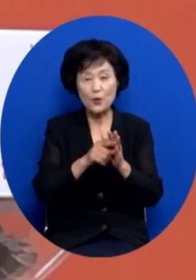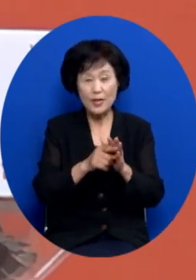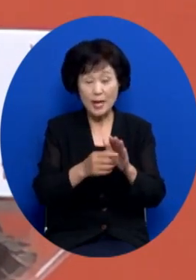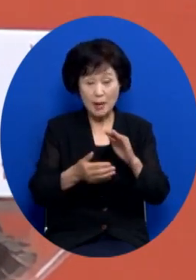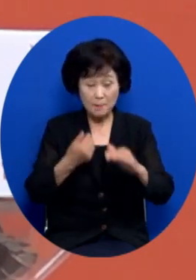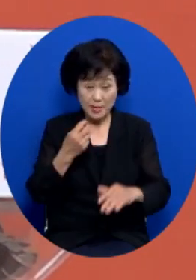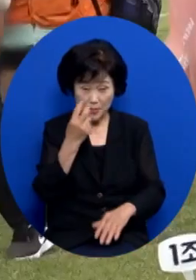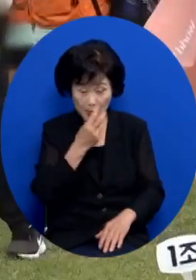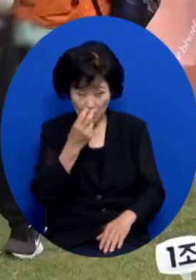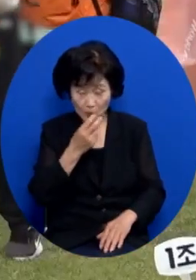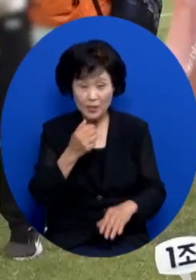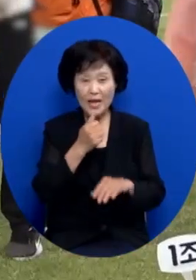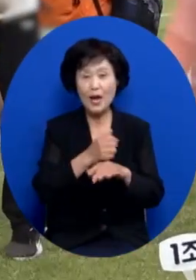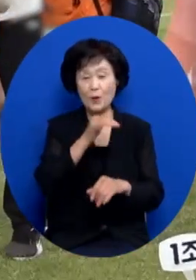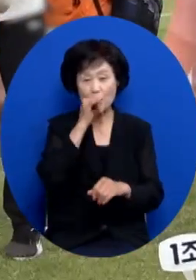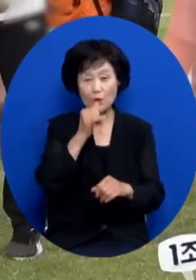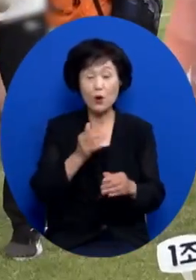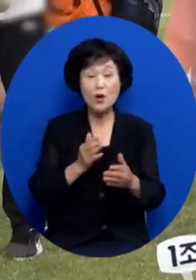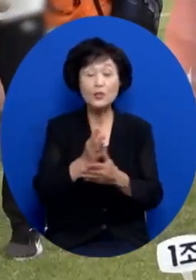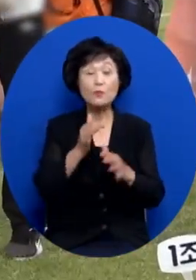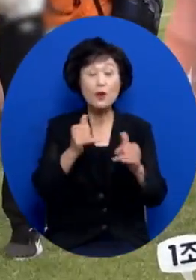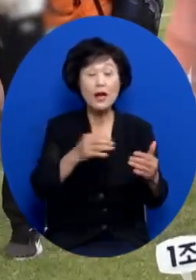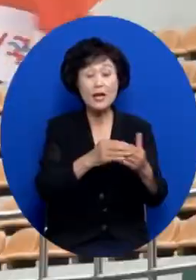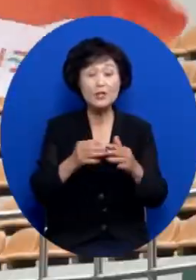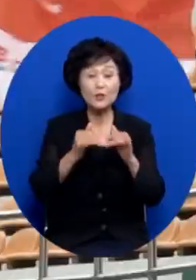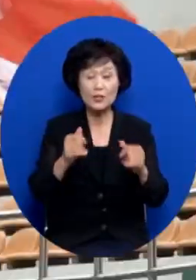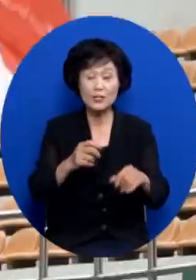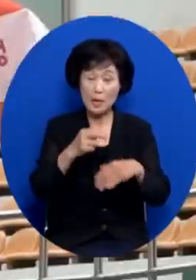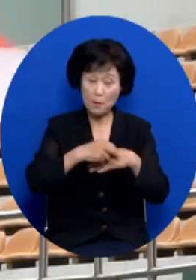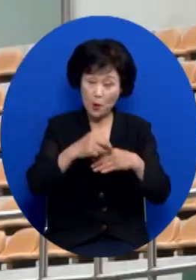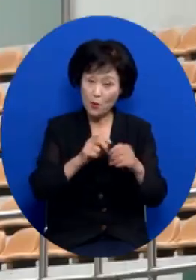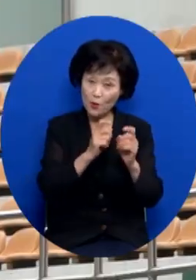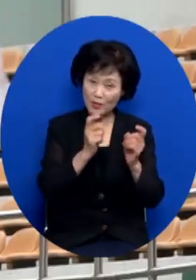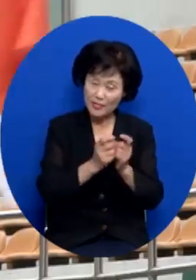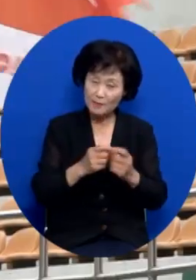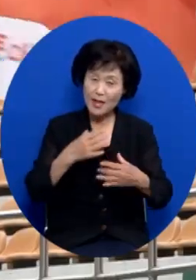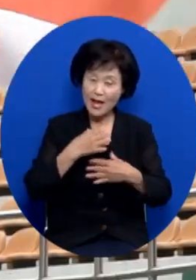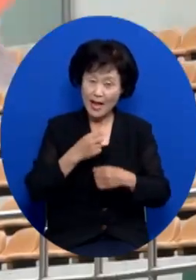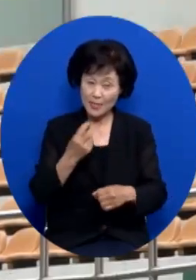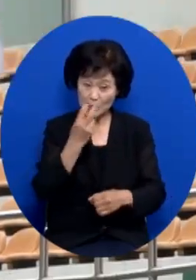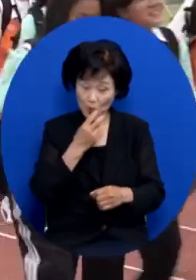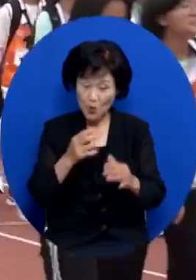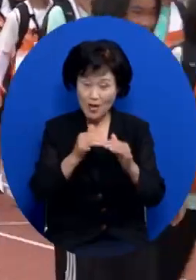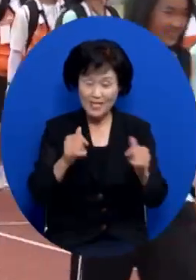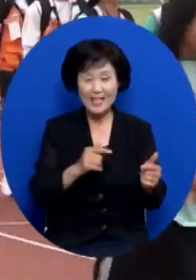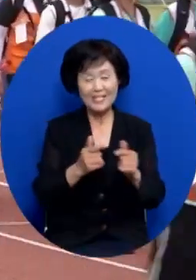국토대장정 기간 동안에는 전문기관 인솔자와 의료팀, 안전보건관리사가 동행합니다.